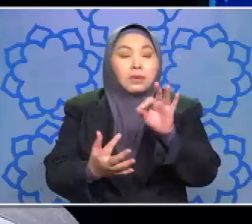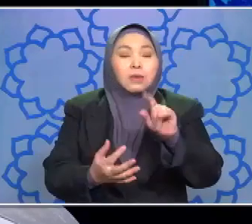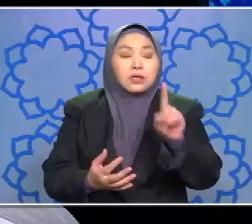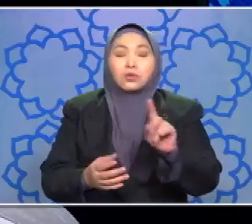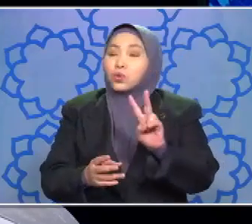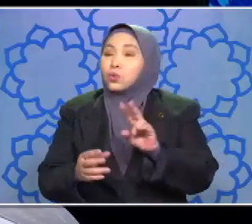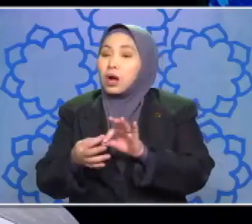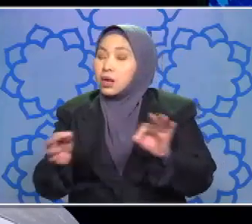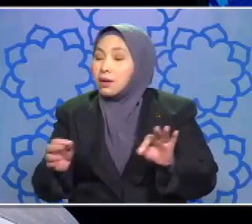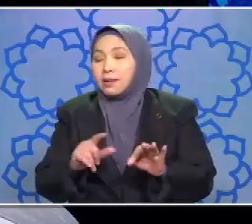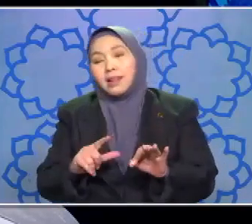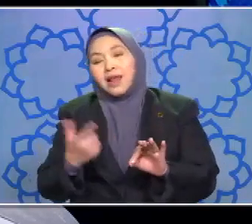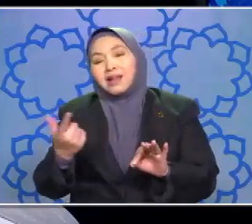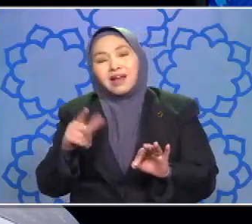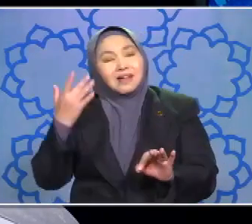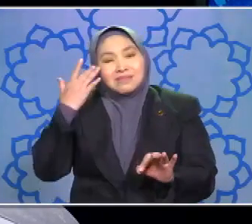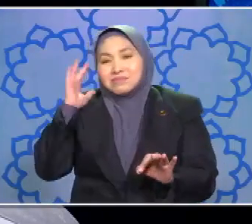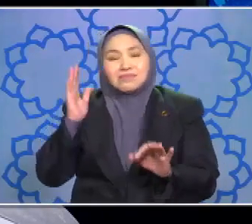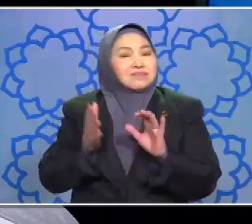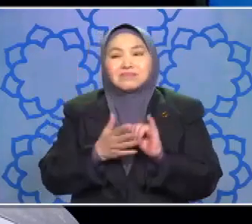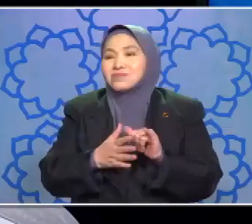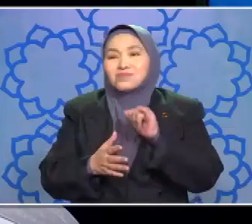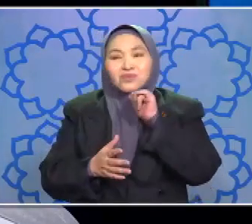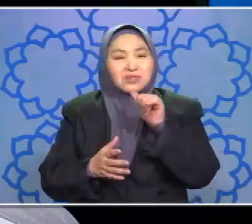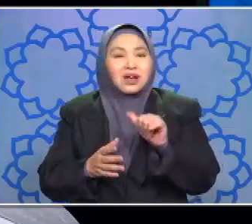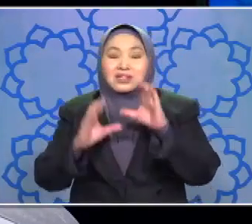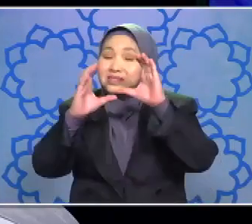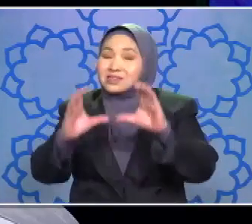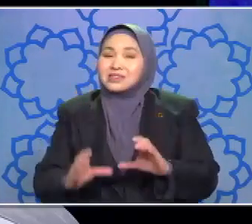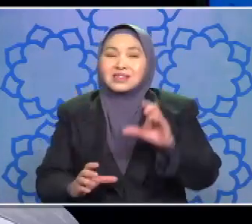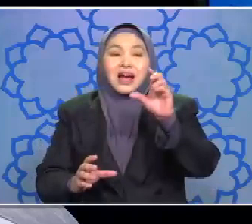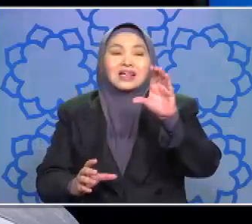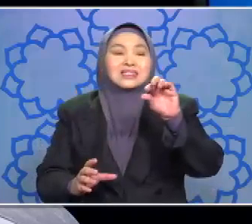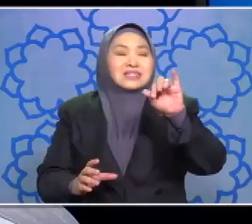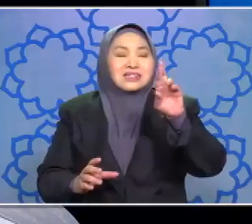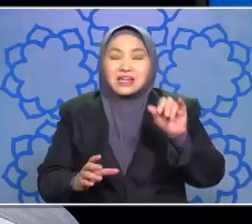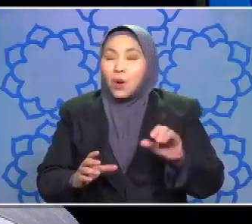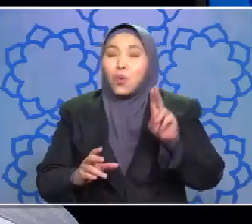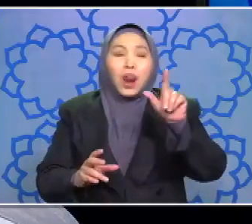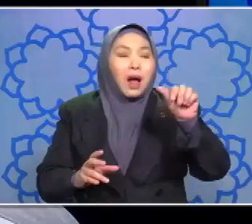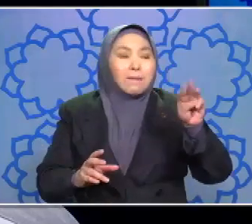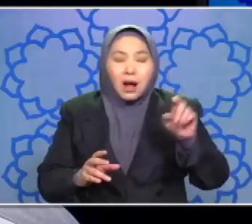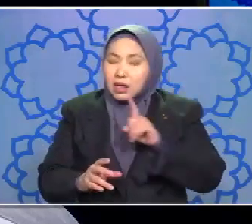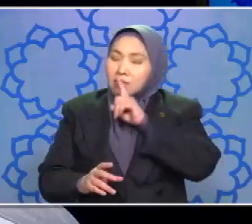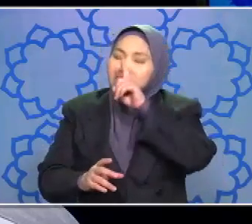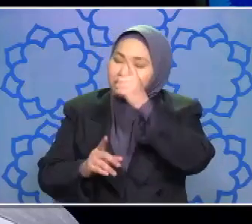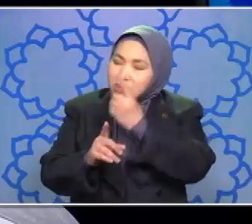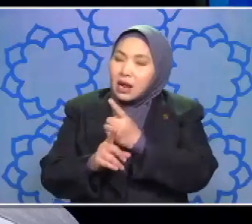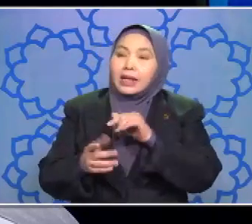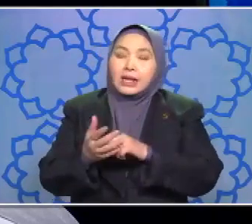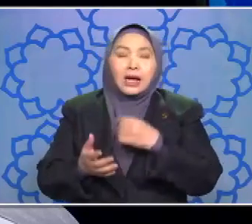Betul. Yang lain itu tidak dimaklumi, itu bukan ciri ulama yang sebenar-benarnya. Ini yang dinyatakan oleh Imam